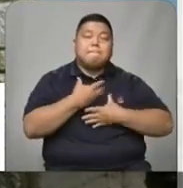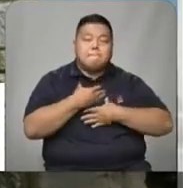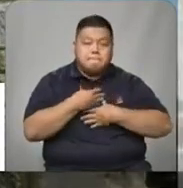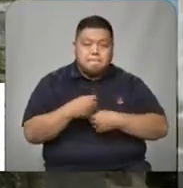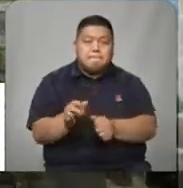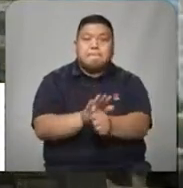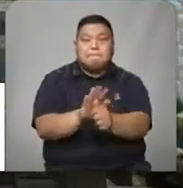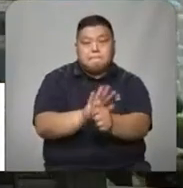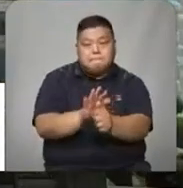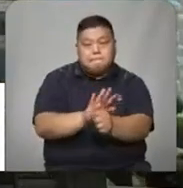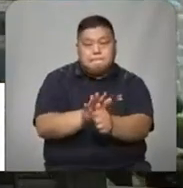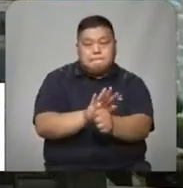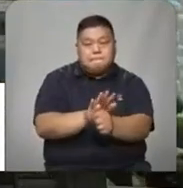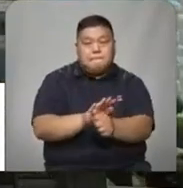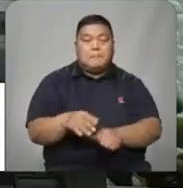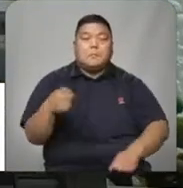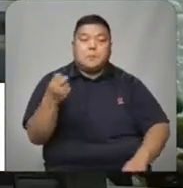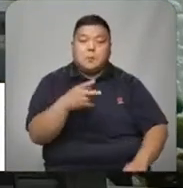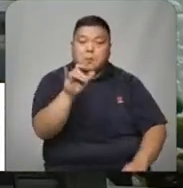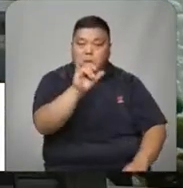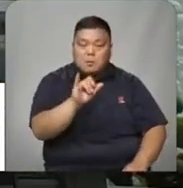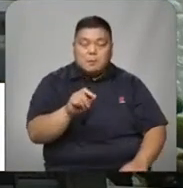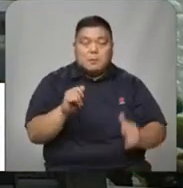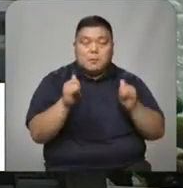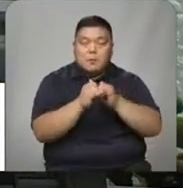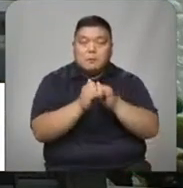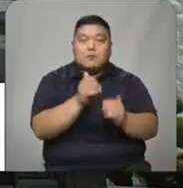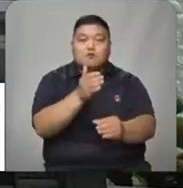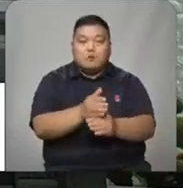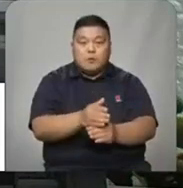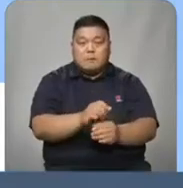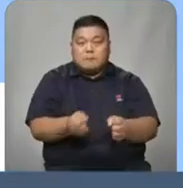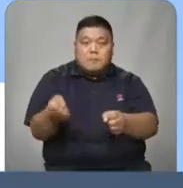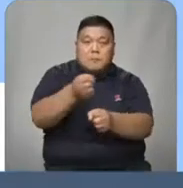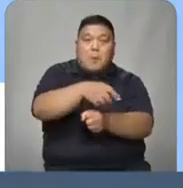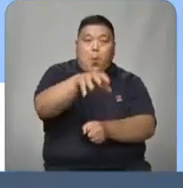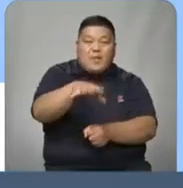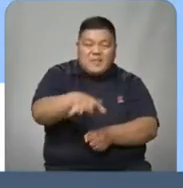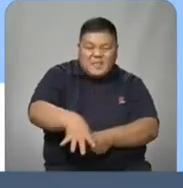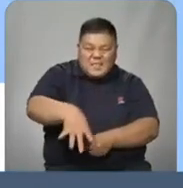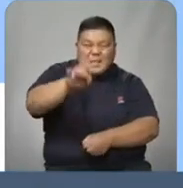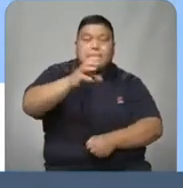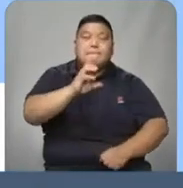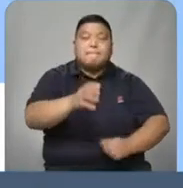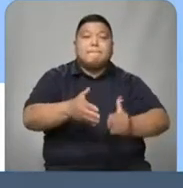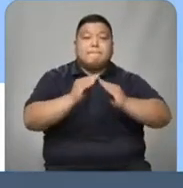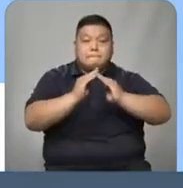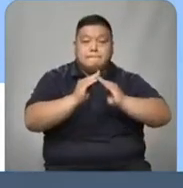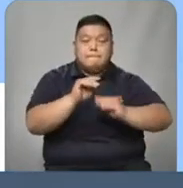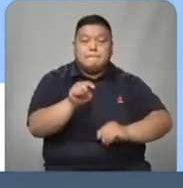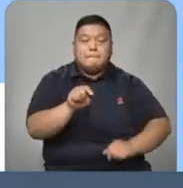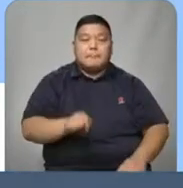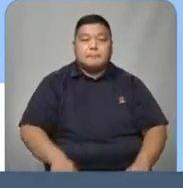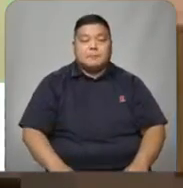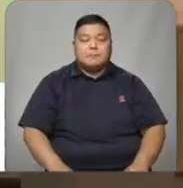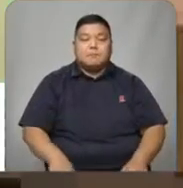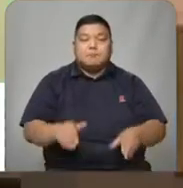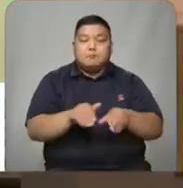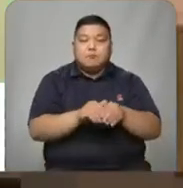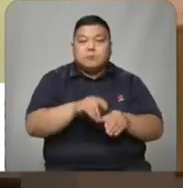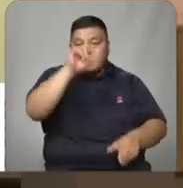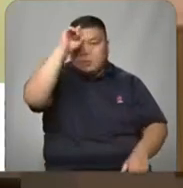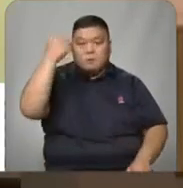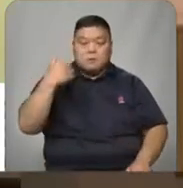전쟁 중 수복지구의 마련된 첫 성당이라는 상징성도 갖췄습니다 문화재청 실사를 앞두고